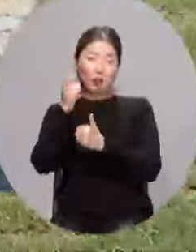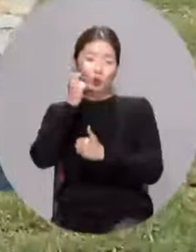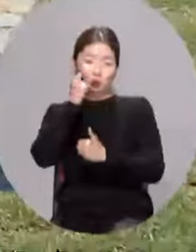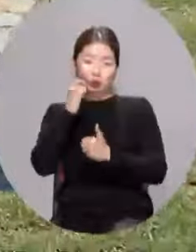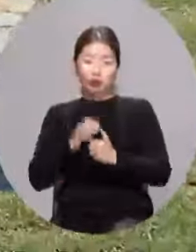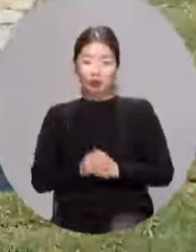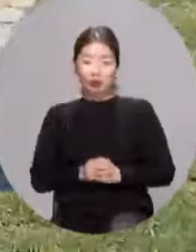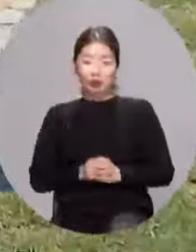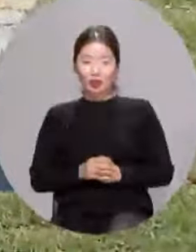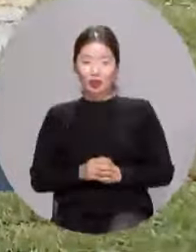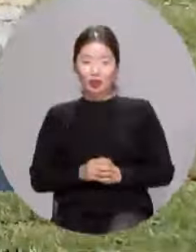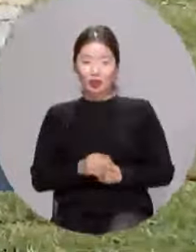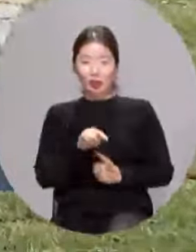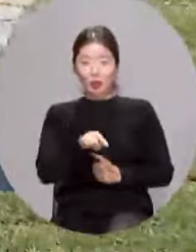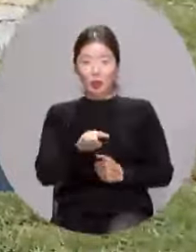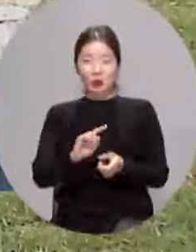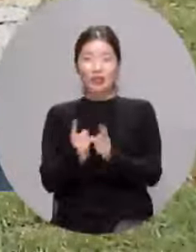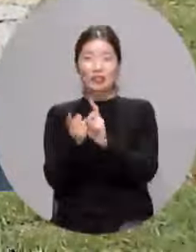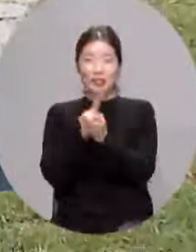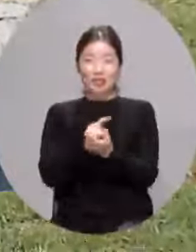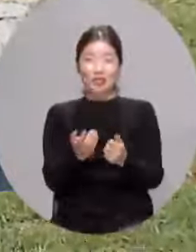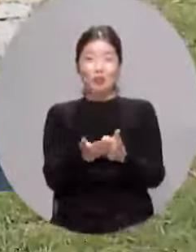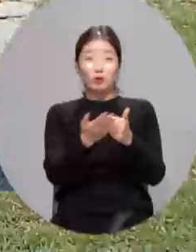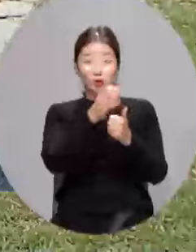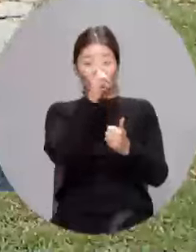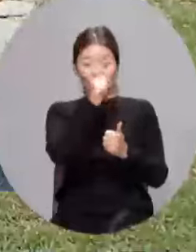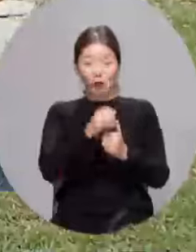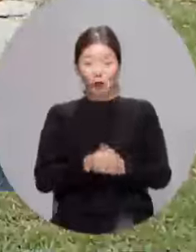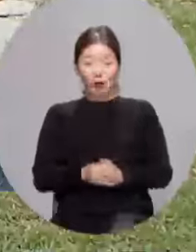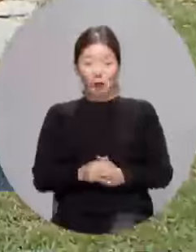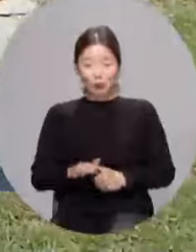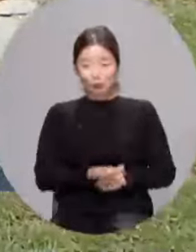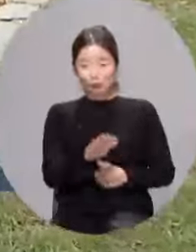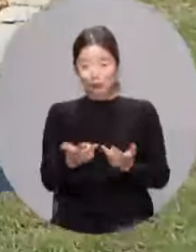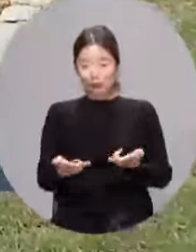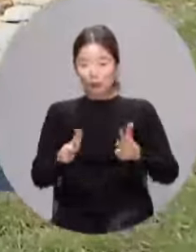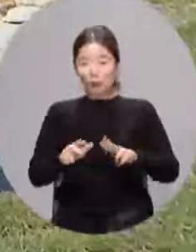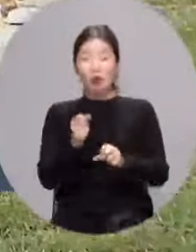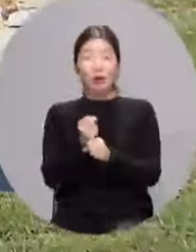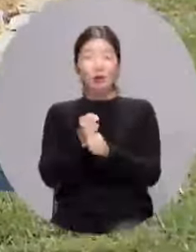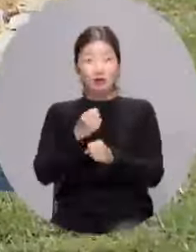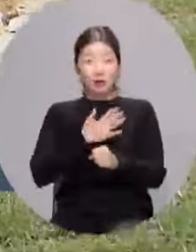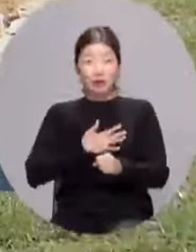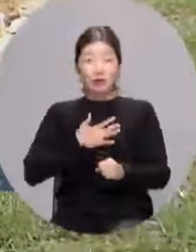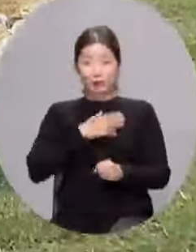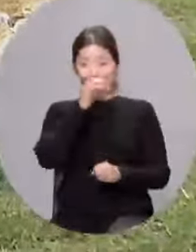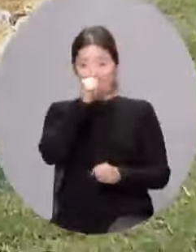키우는데 식물들을 여기서 키울 수 있어서 좋아요. 우리만의 정원이 생긴 기분입니다.